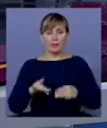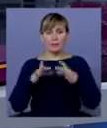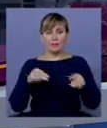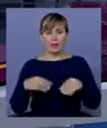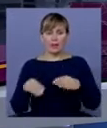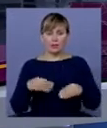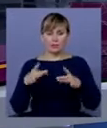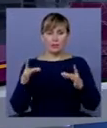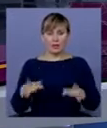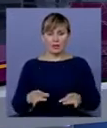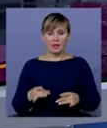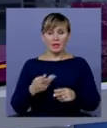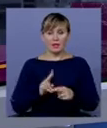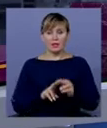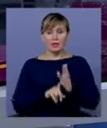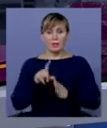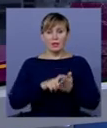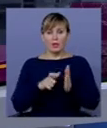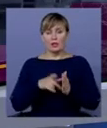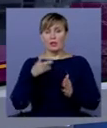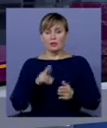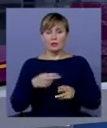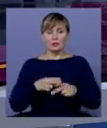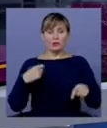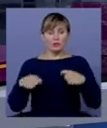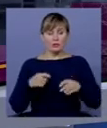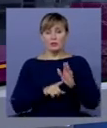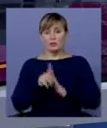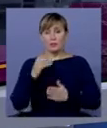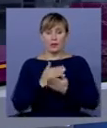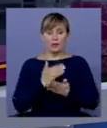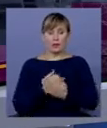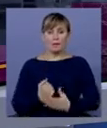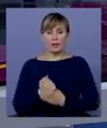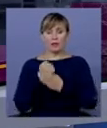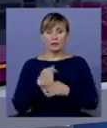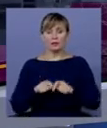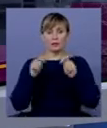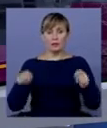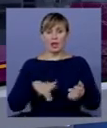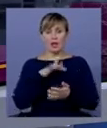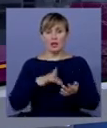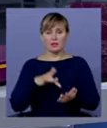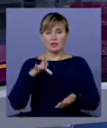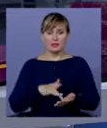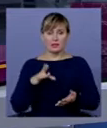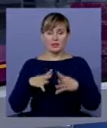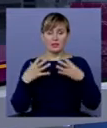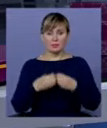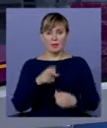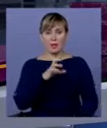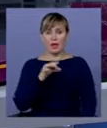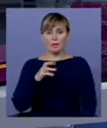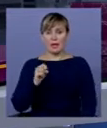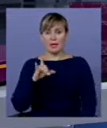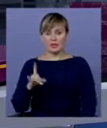пластиковым пакетам. Стартовой площадкой для выхода на крупные торговые сети стали программы поддержки, запущенные городским центром поддержки семьи